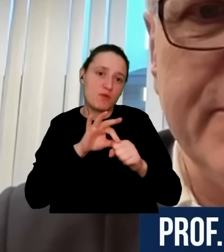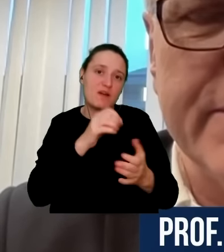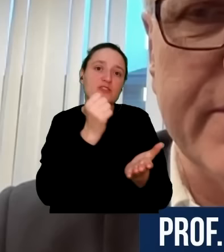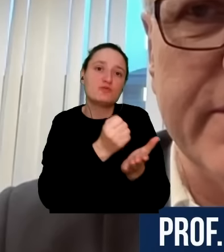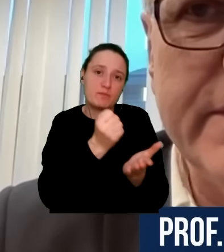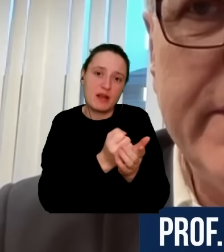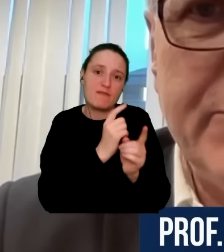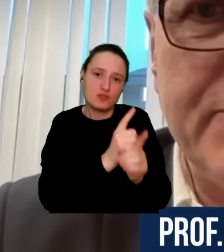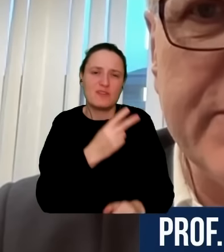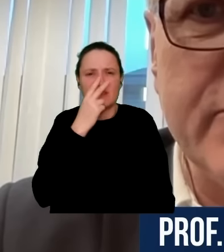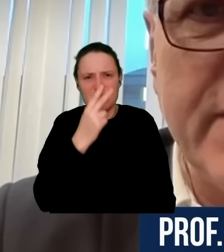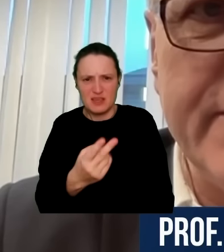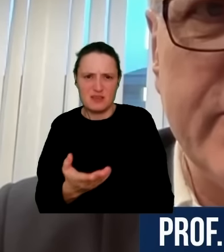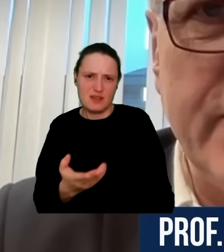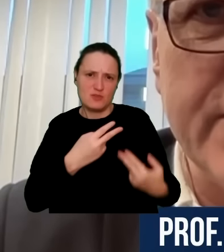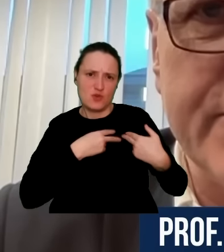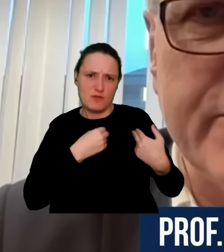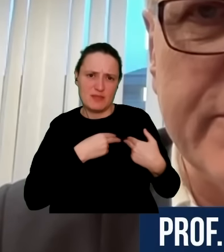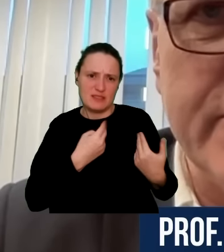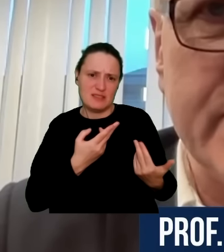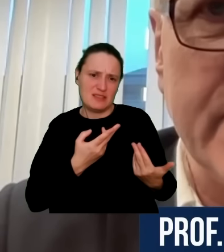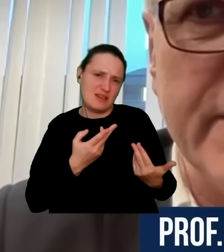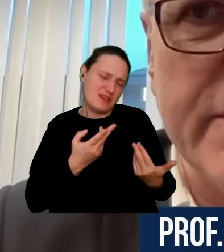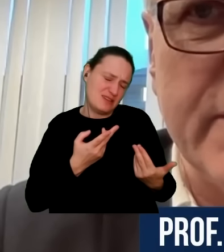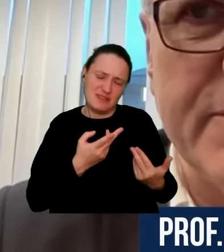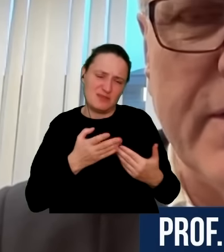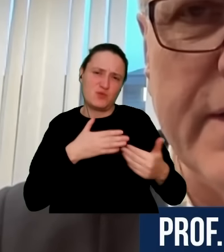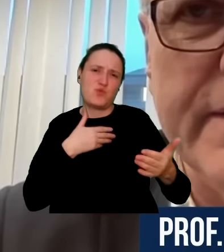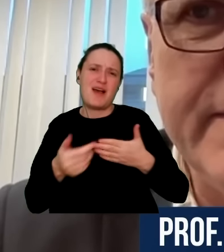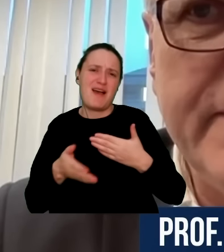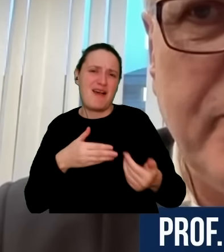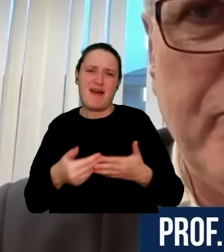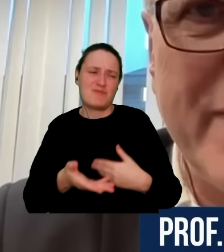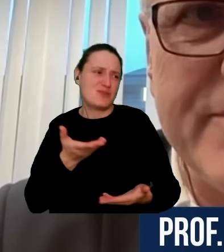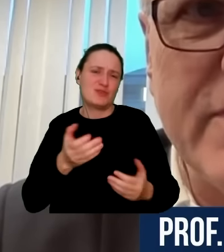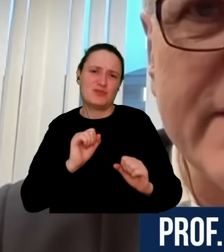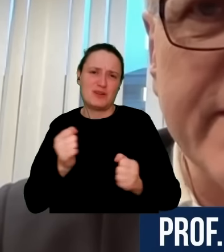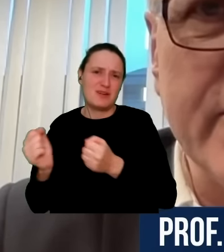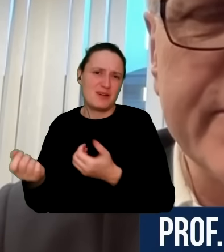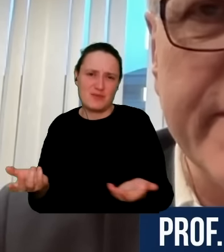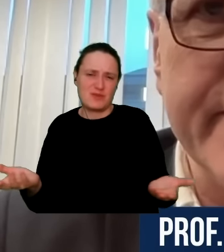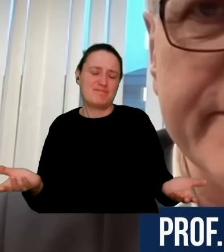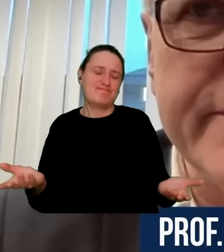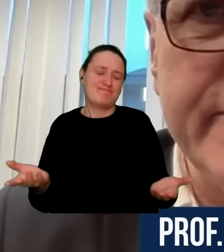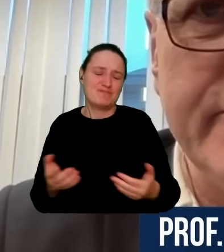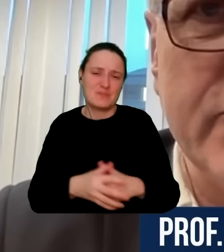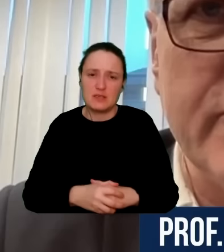tu widzimy, że to po prostu marni suflerzy, którzy dostali jakieś tam role. Pewno dlatego,